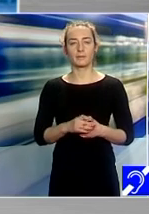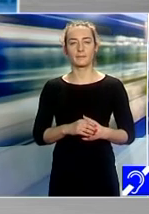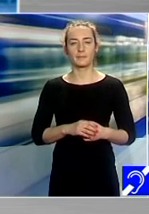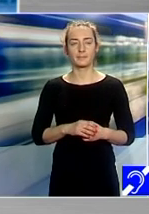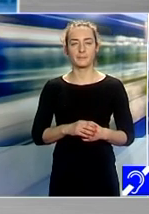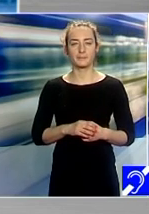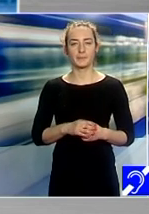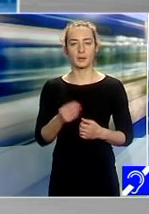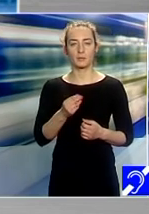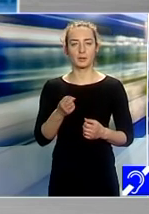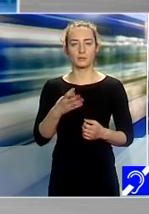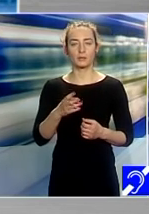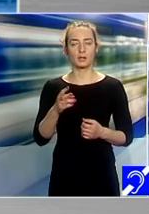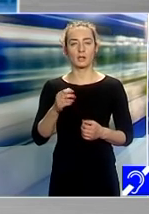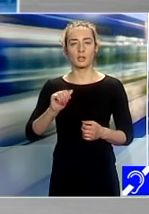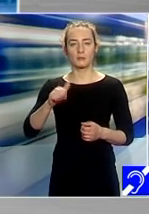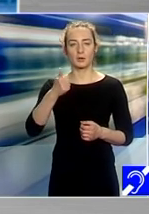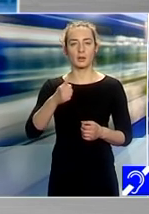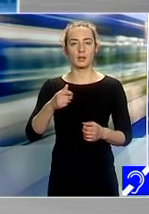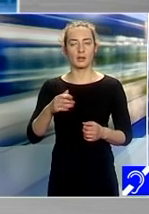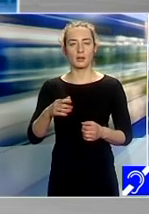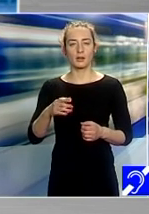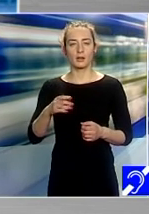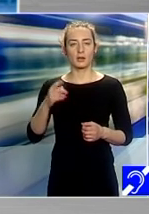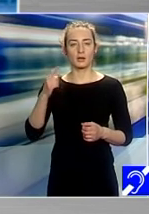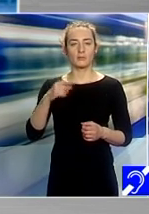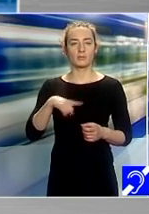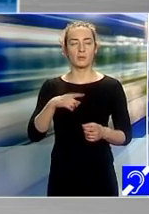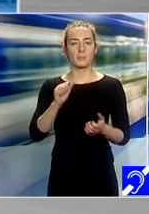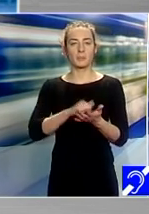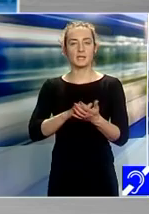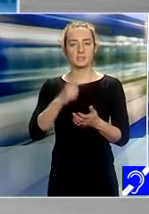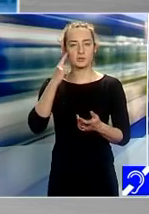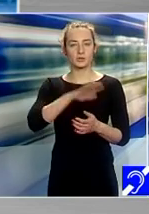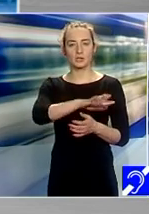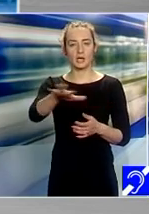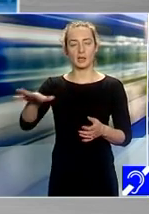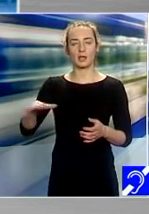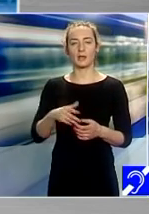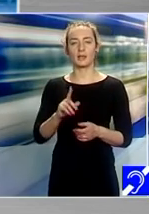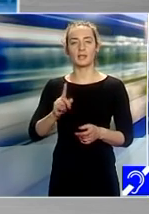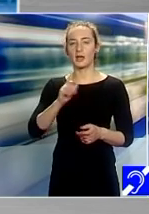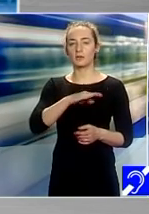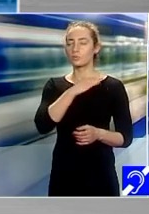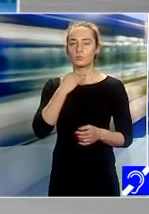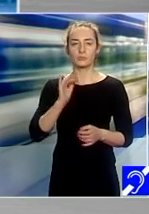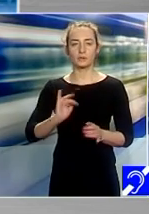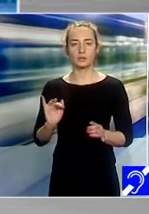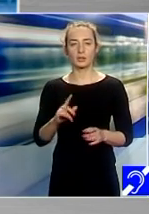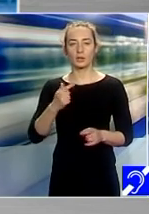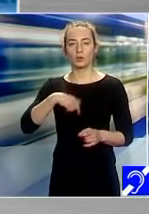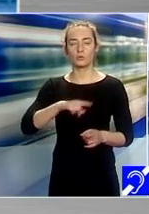de amândouă, pentru că în primul rând că mediatizarea a fost făcută, dar eu zic că încă nu a fost făcută suficient. Probabil că ar trebui noi să